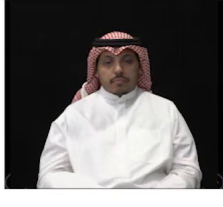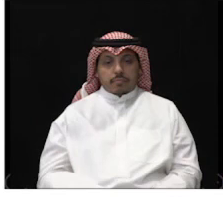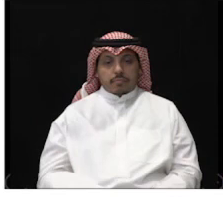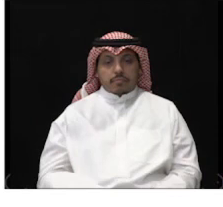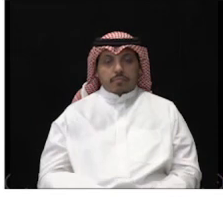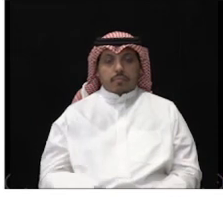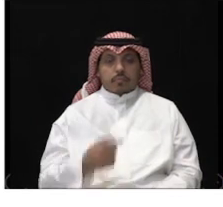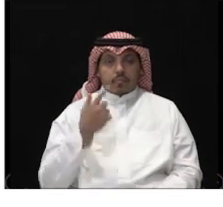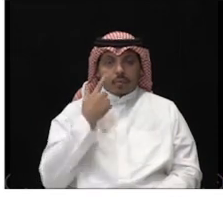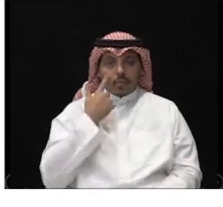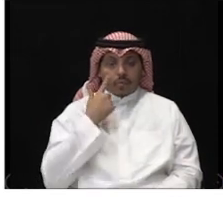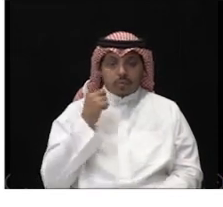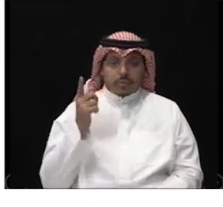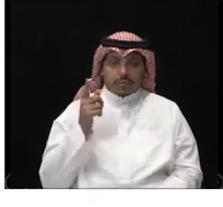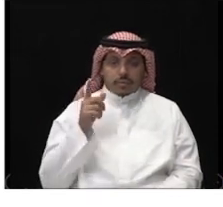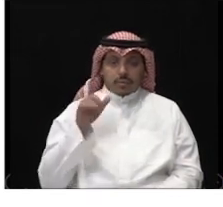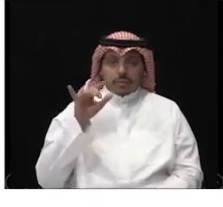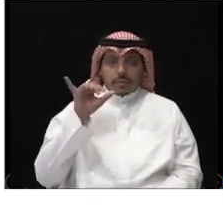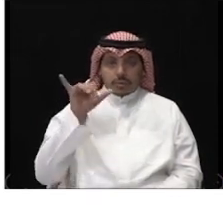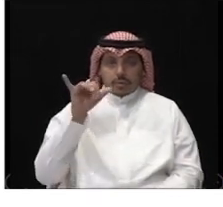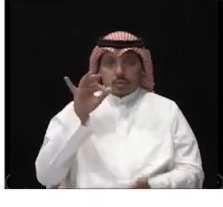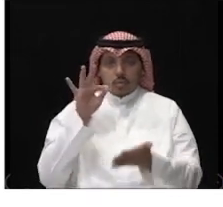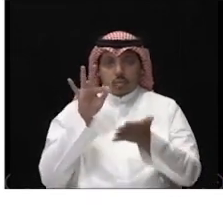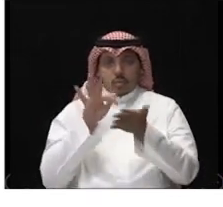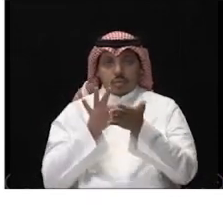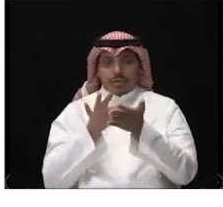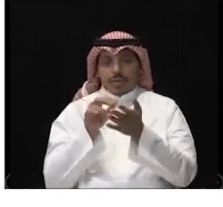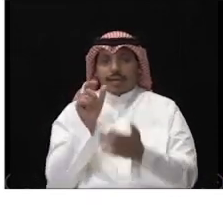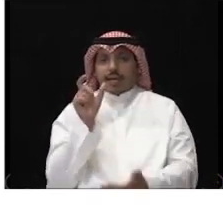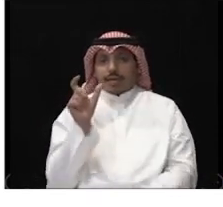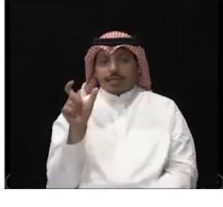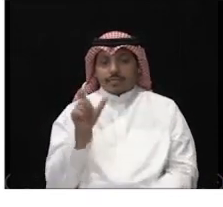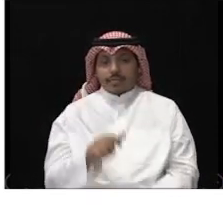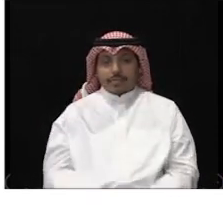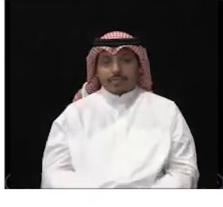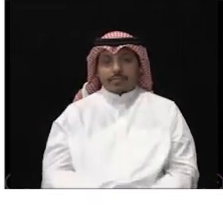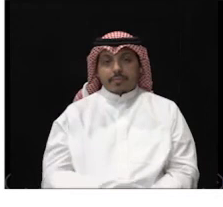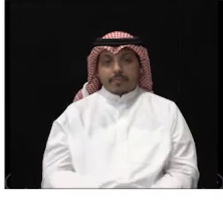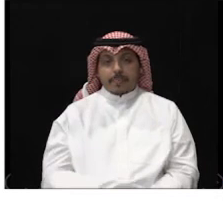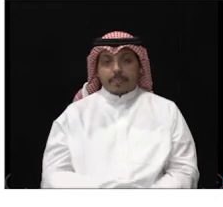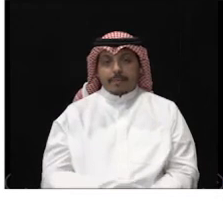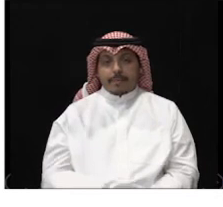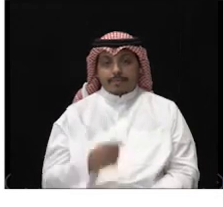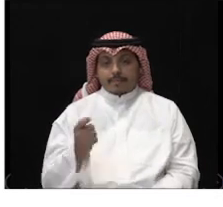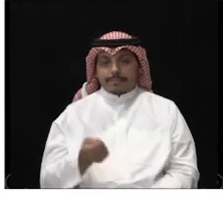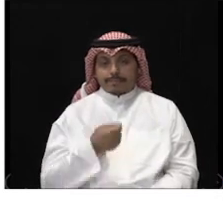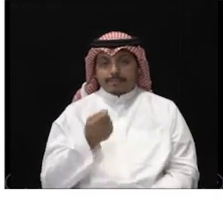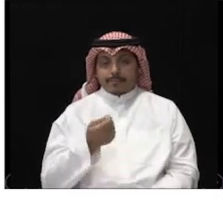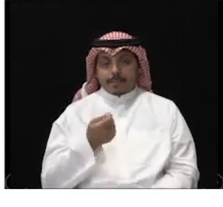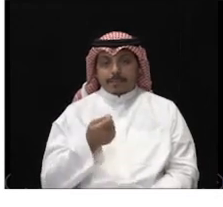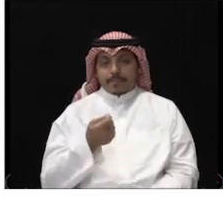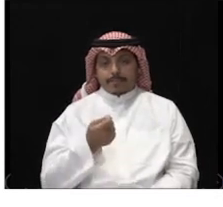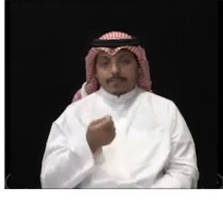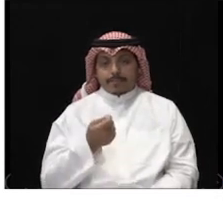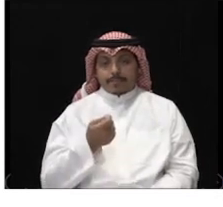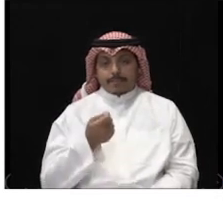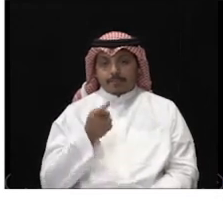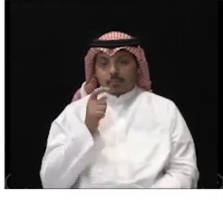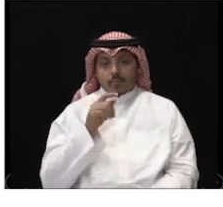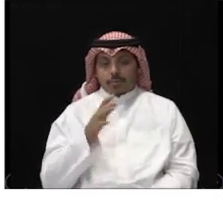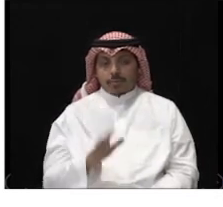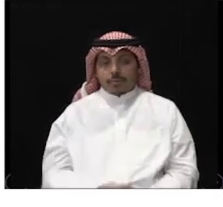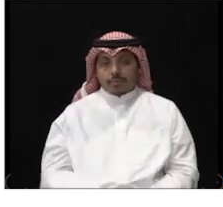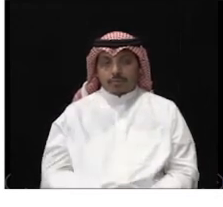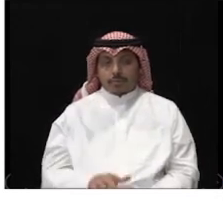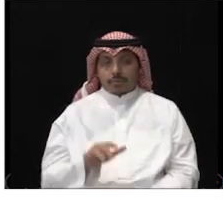لاحظ معي الياء هنا في وسط الكلمة، يا، لكن كتبناها بدون اليد الثانية،